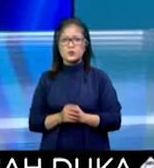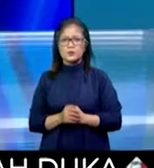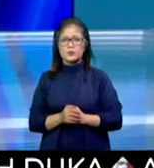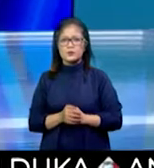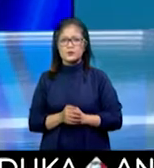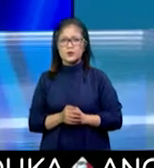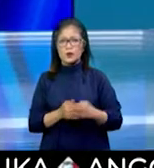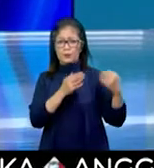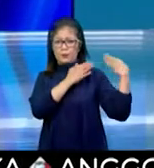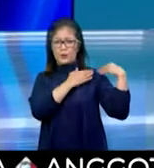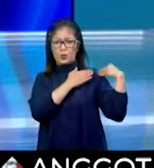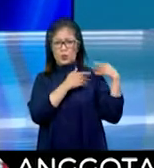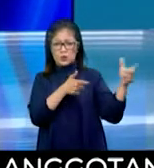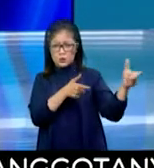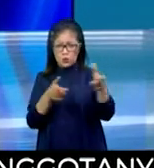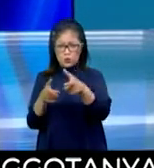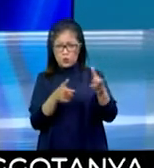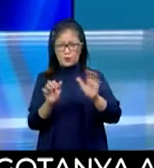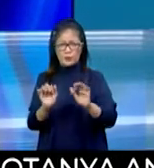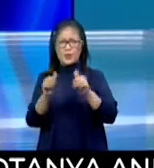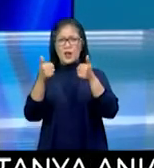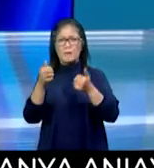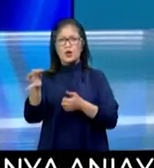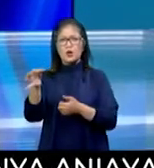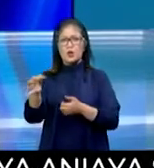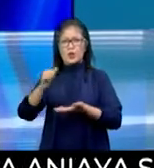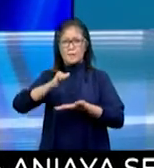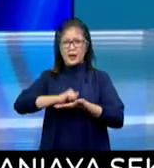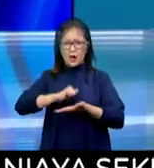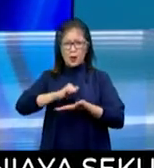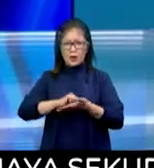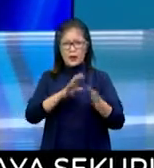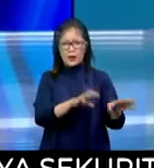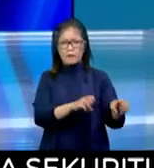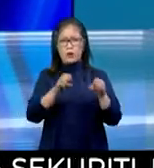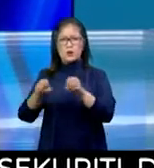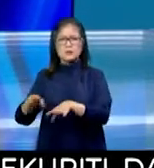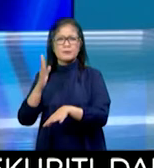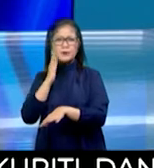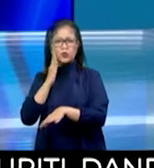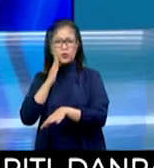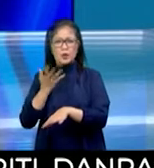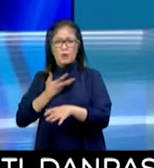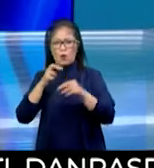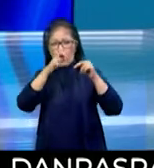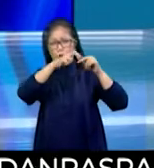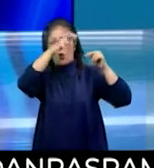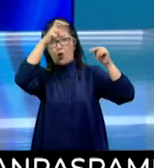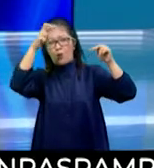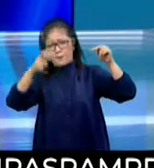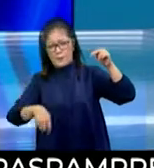Hai pemirsa sejumlah Petugas pemadam kebakaran dan penyelamatan Kota Pekalongan mengevakuasi seorang pemuda yang berniat